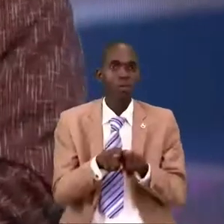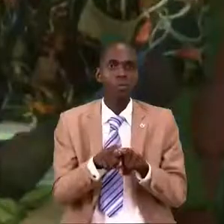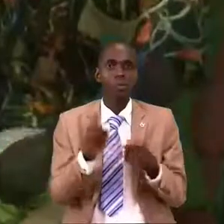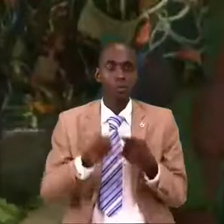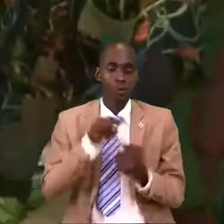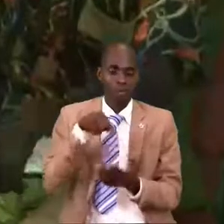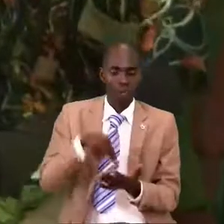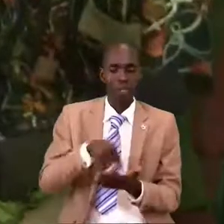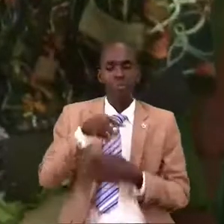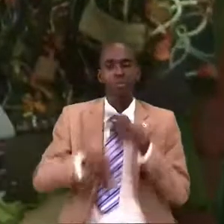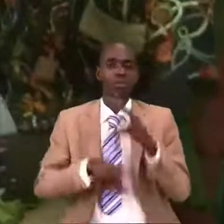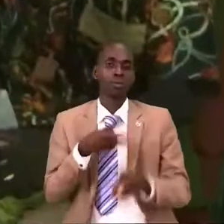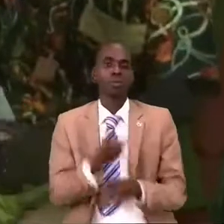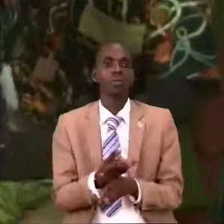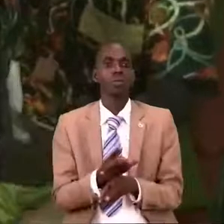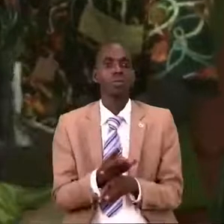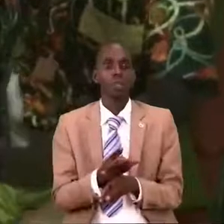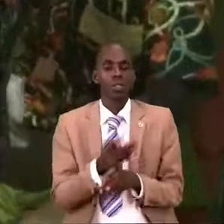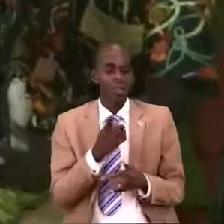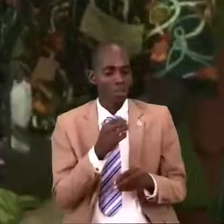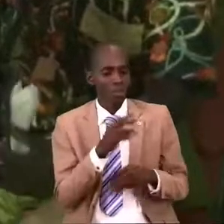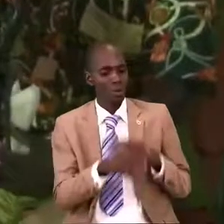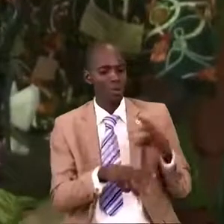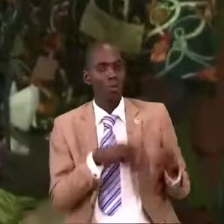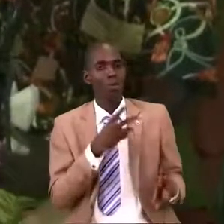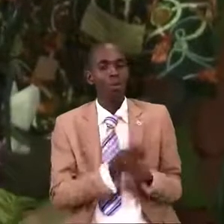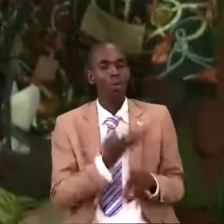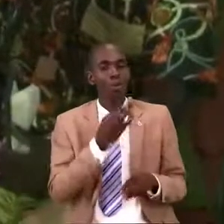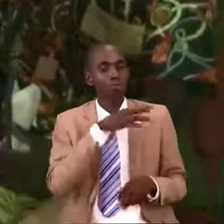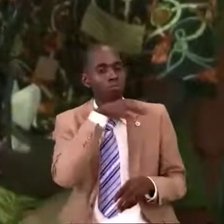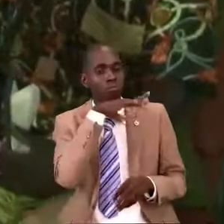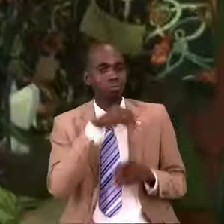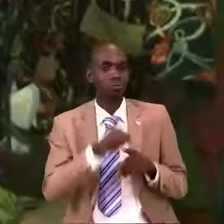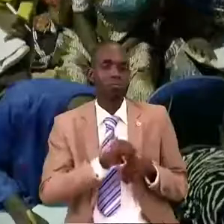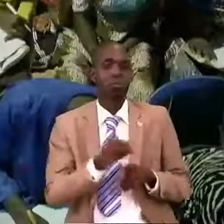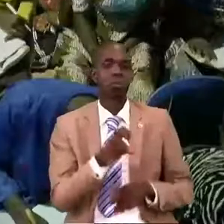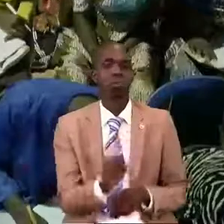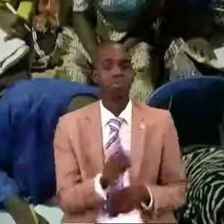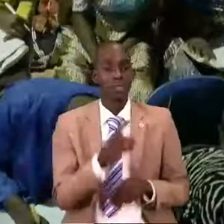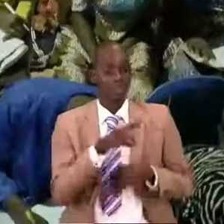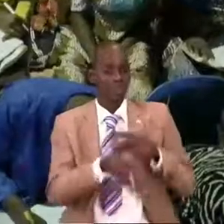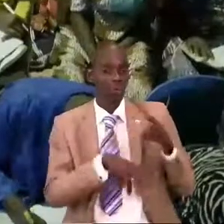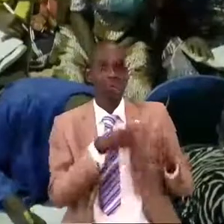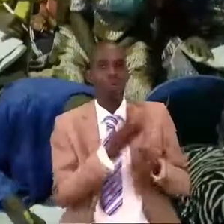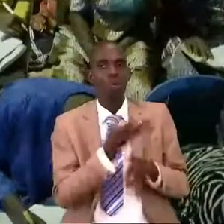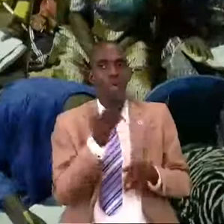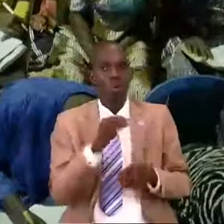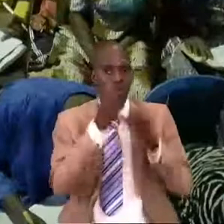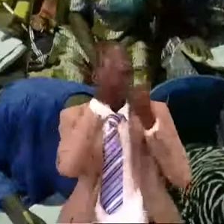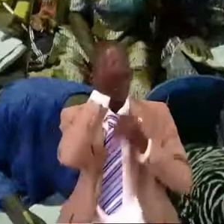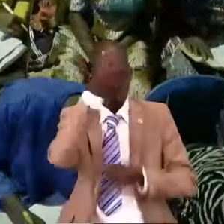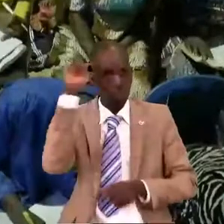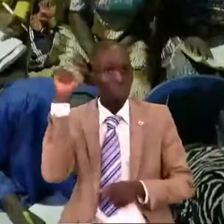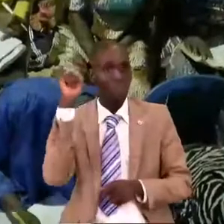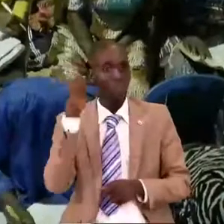dans la souillure. Le siècle présent de la désobéissance. Le siècle présent de la rébellion. Le siècle présent